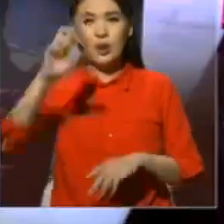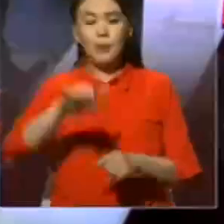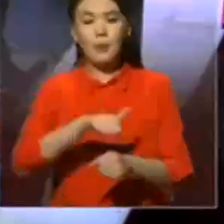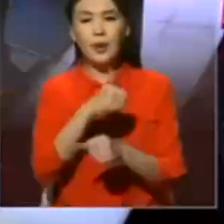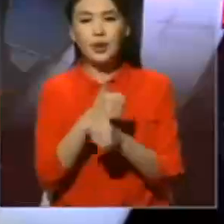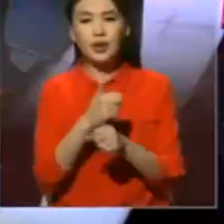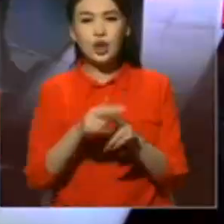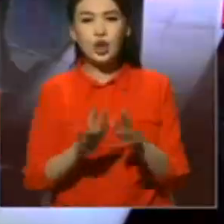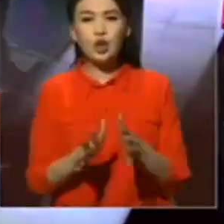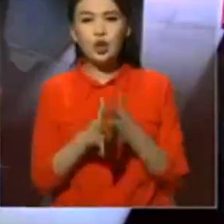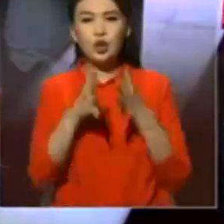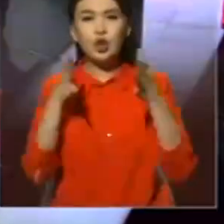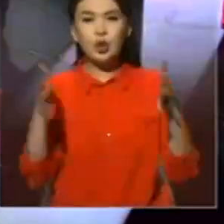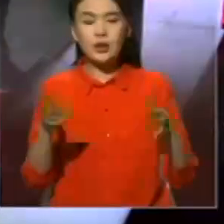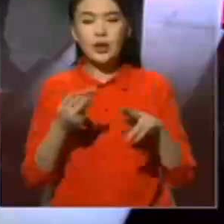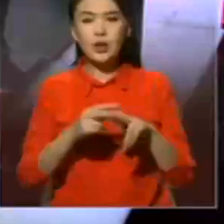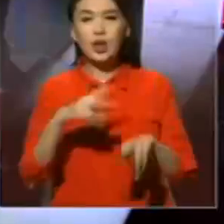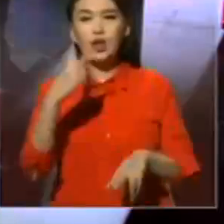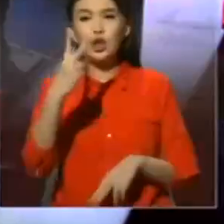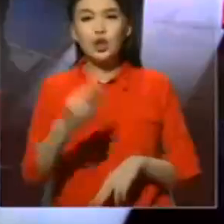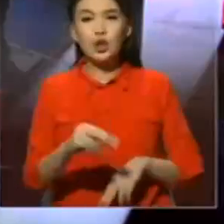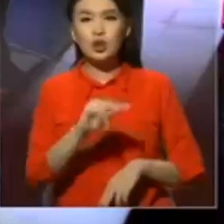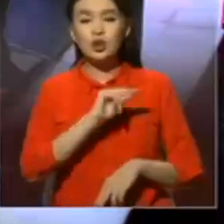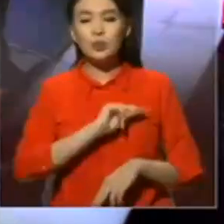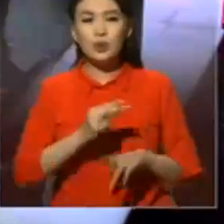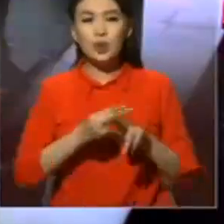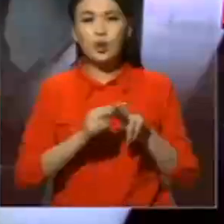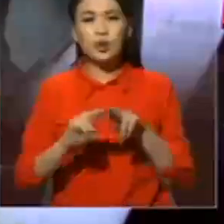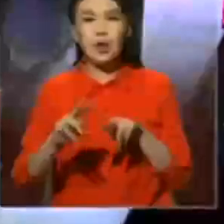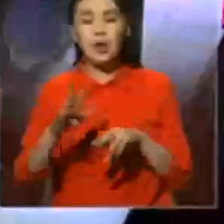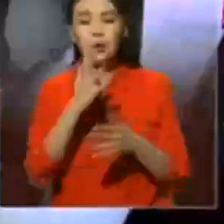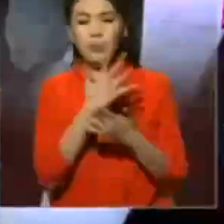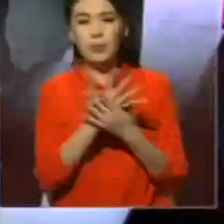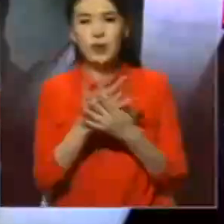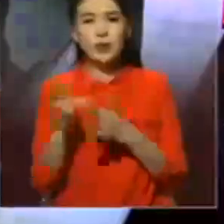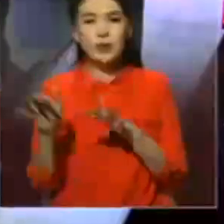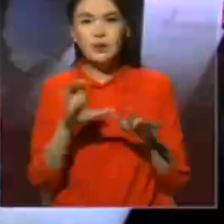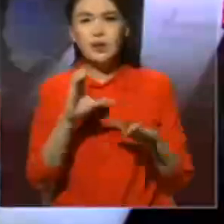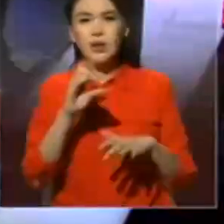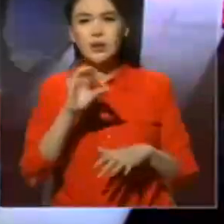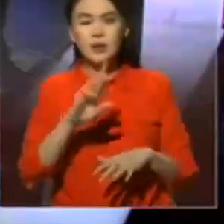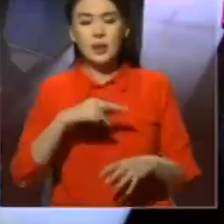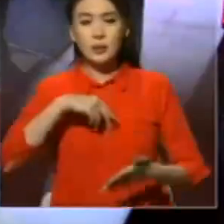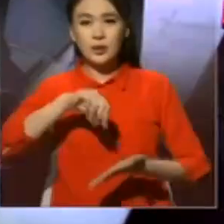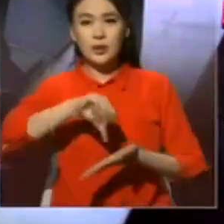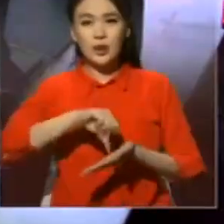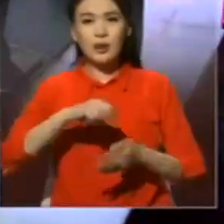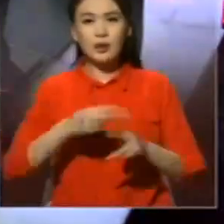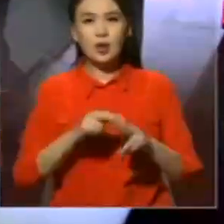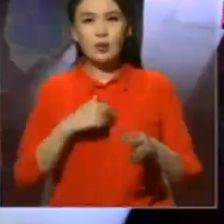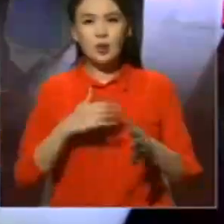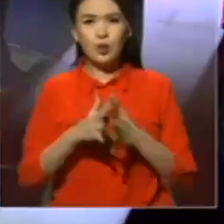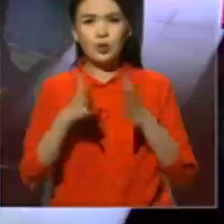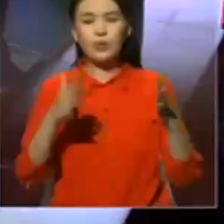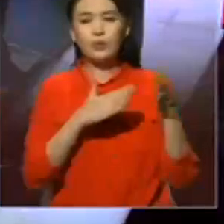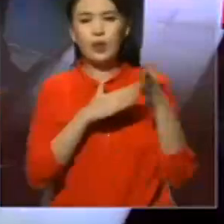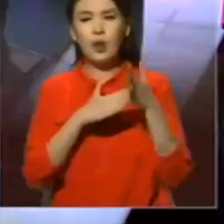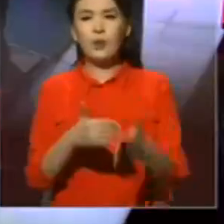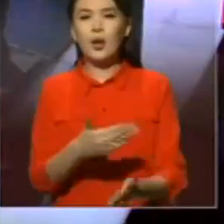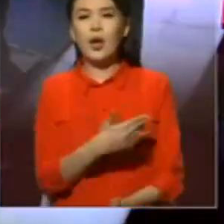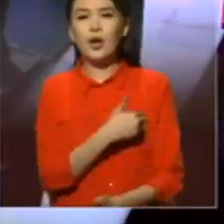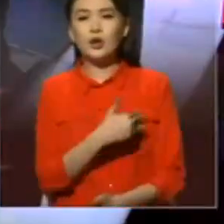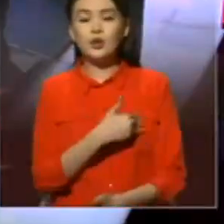осындай үлкен мүмкіндік жасаған, екі күндік осы сессияны ұйымдастырған үшін мен ассамблея мүшесі ретінде үлкен алғысымды жеткізгім келеді. Біз айттыңыз